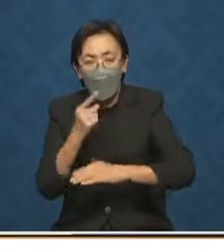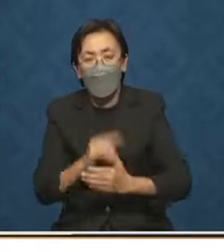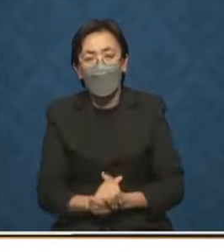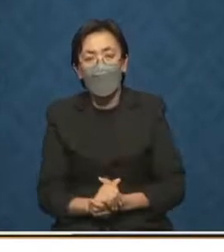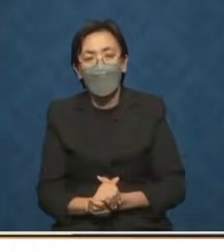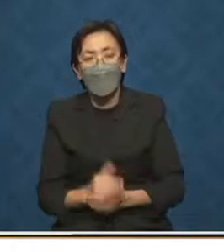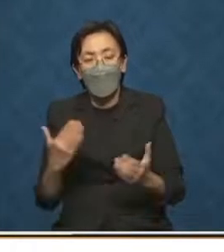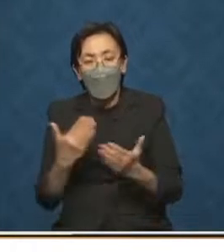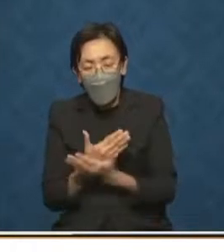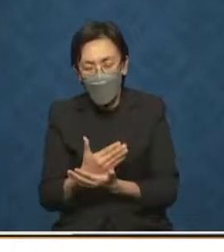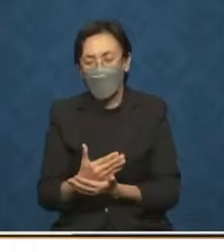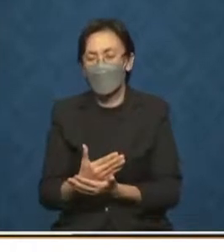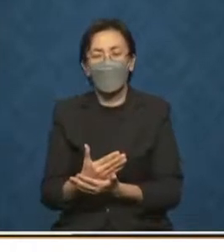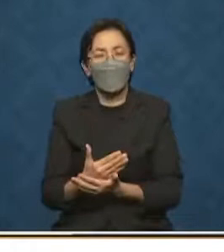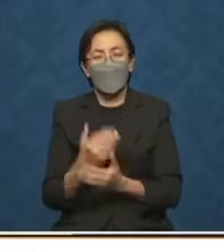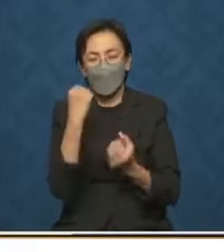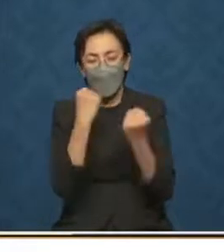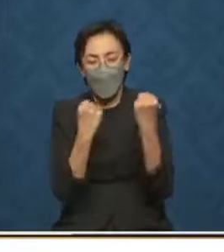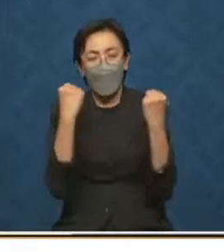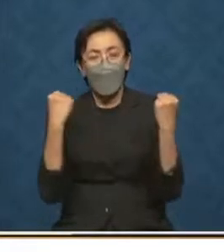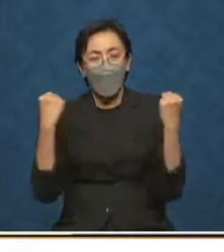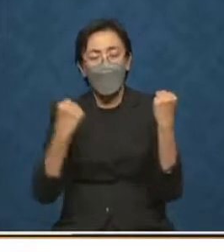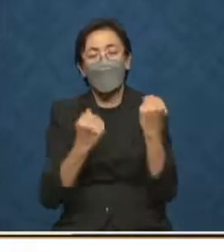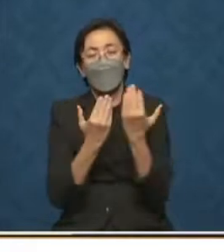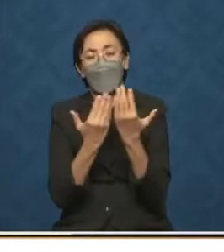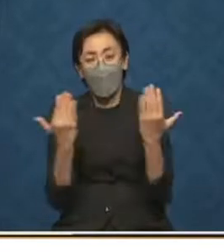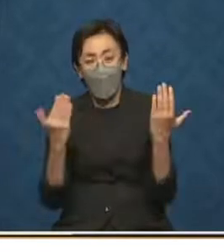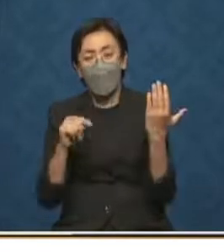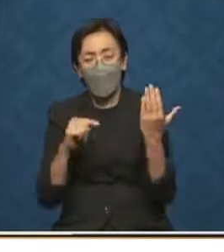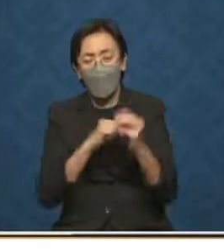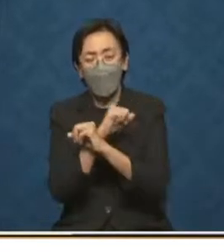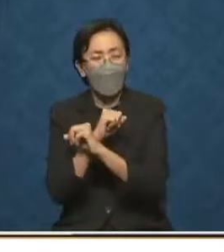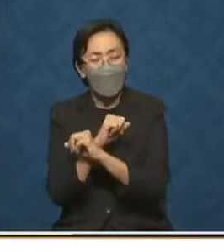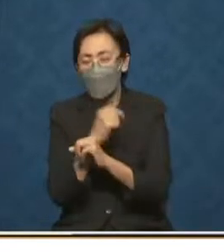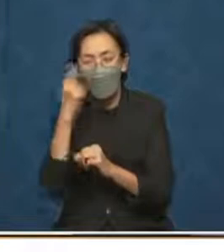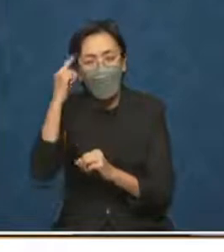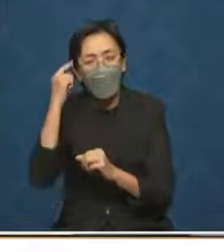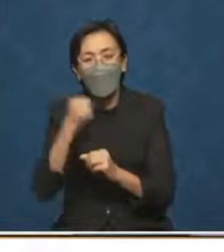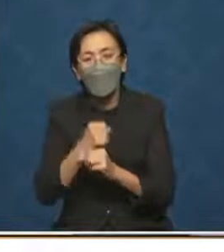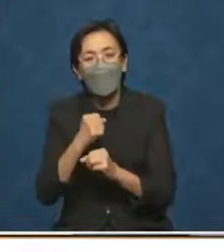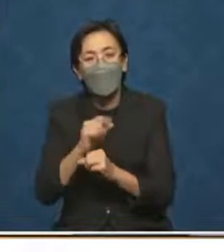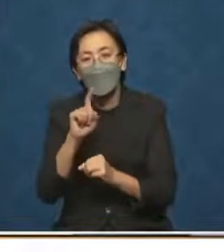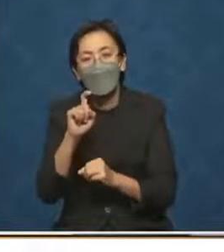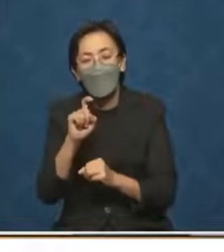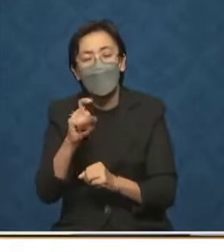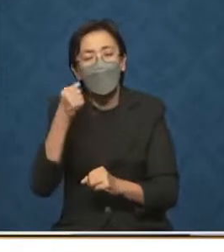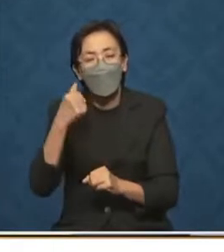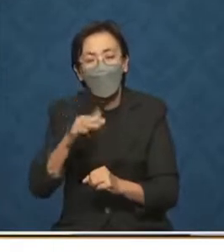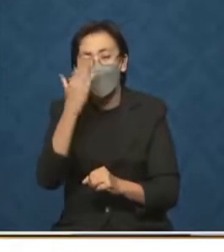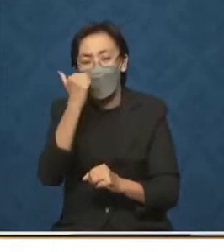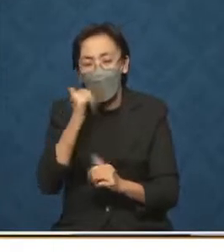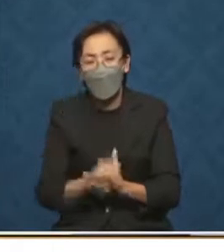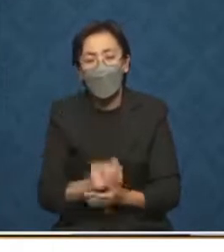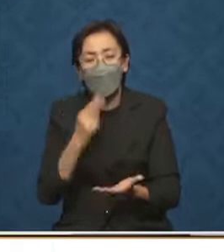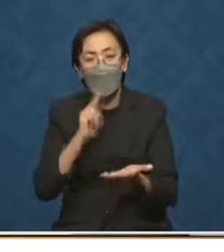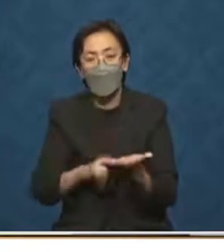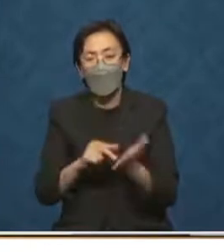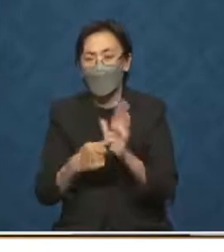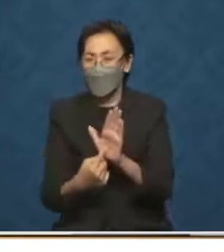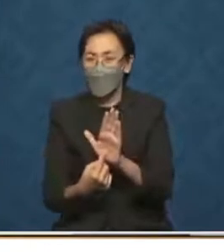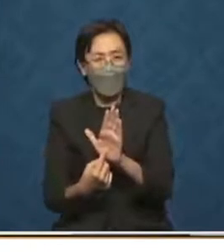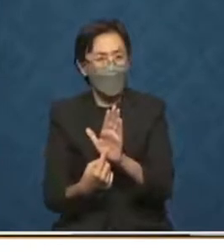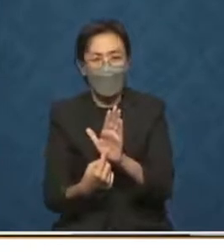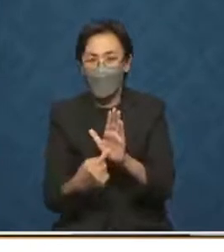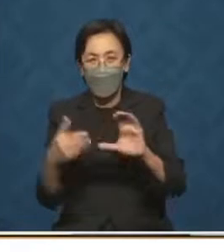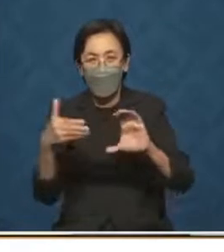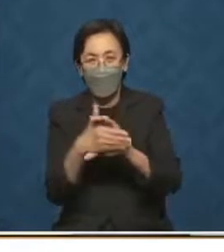และเปลี่ยนจุดvoltข่อสร้างผมเชื่อมั่นว่าไม่สามารถที่จะทำได้ เพ่านังสือยืนยันจ